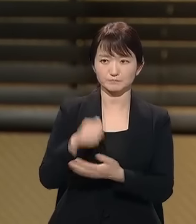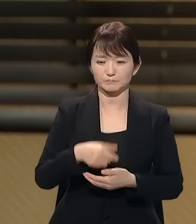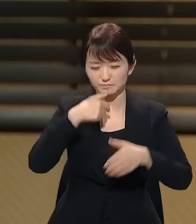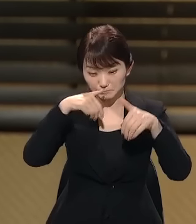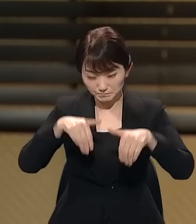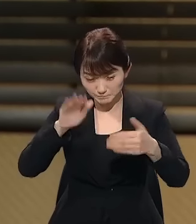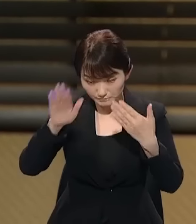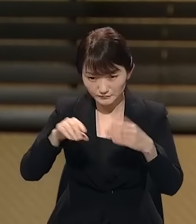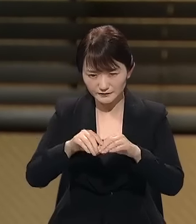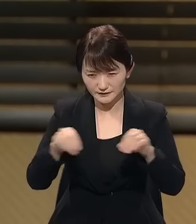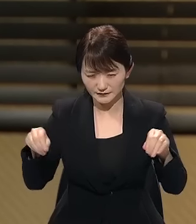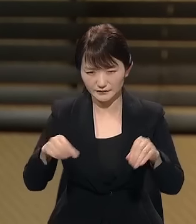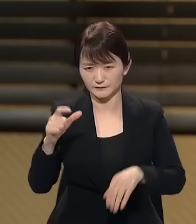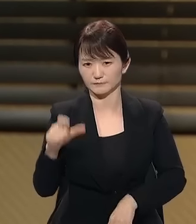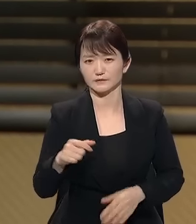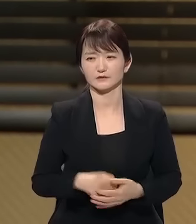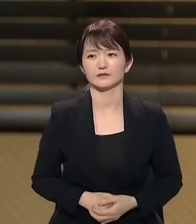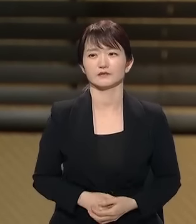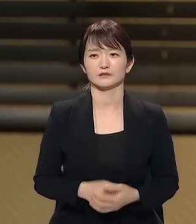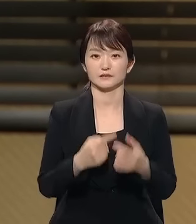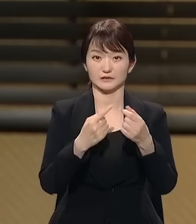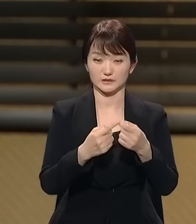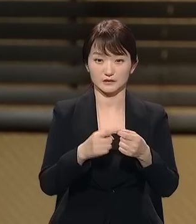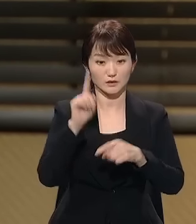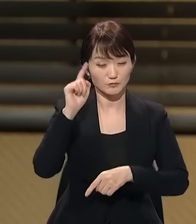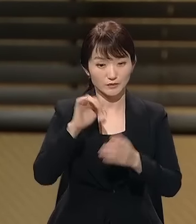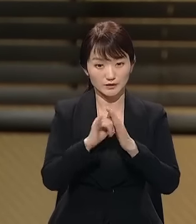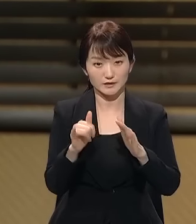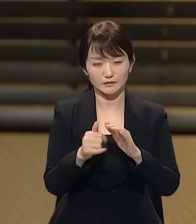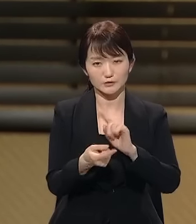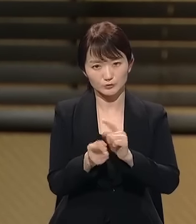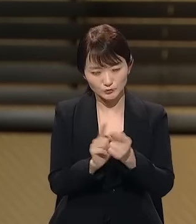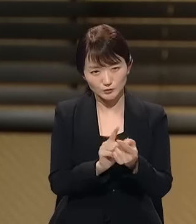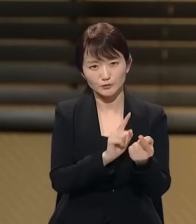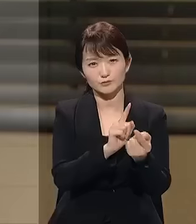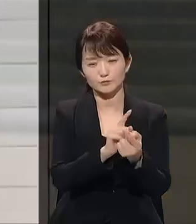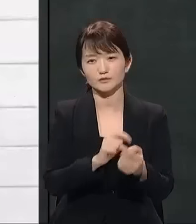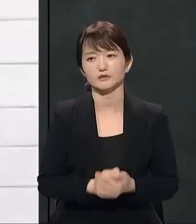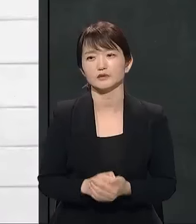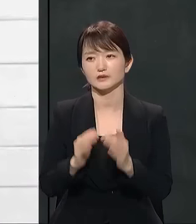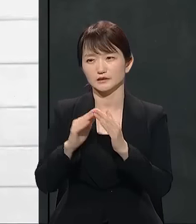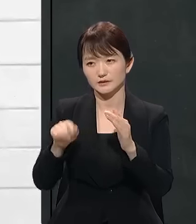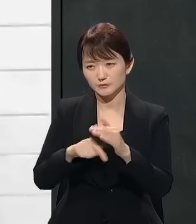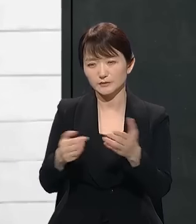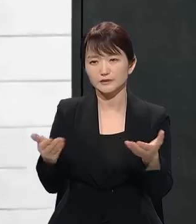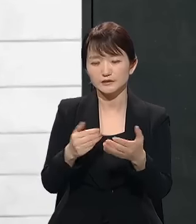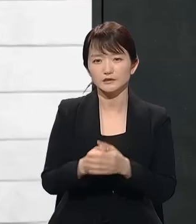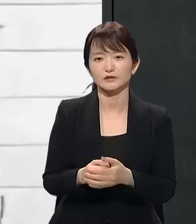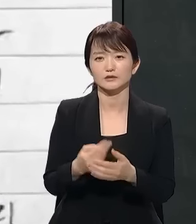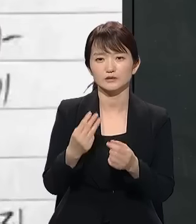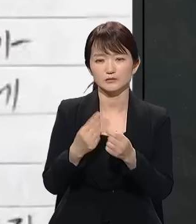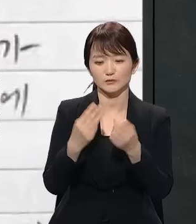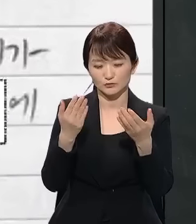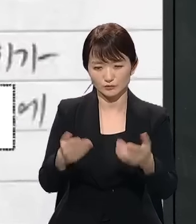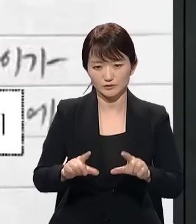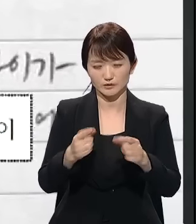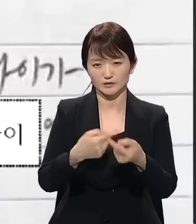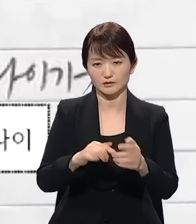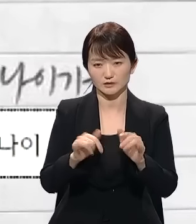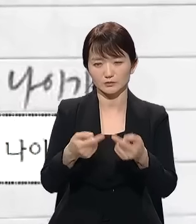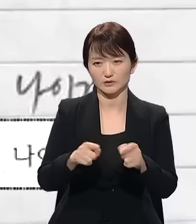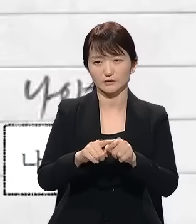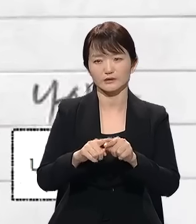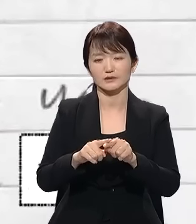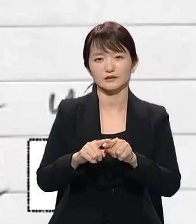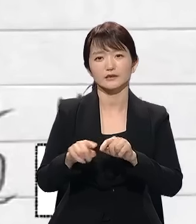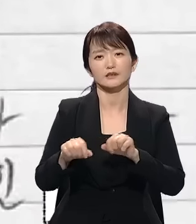하마. 1번 매일 가족과 스킨십하기. 2번 집안일하기. 3번 휴일 가족과 함께하기. 4 엄마에게 공손히